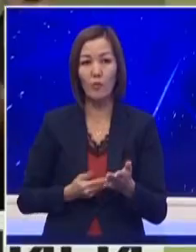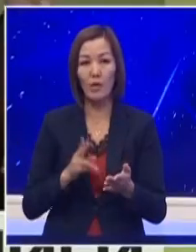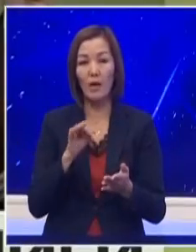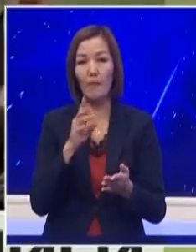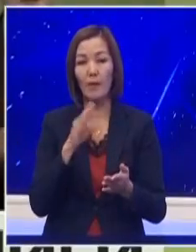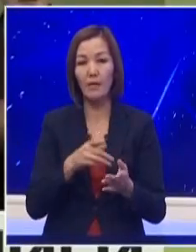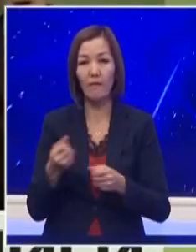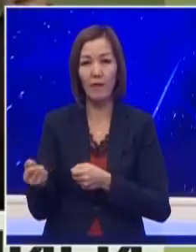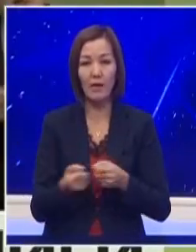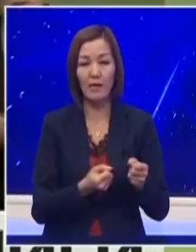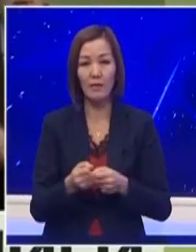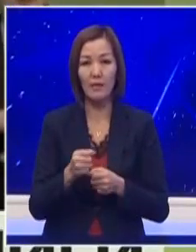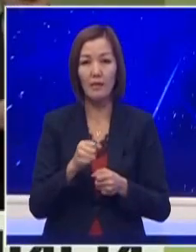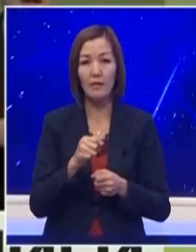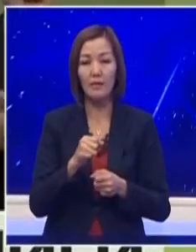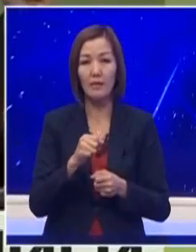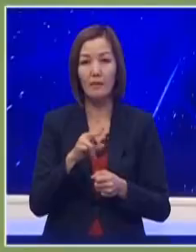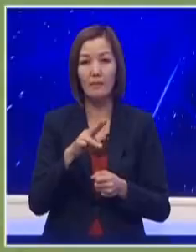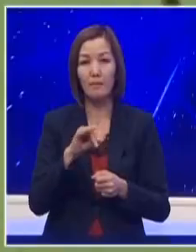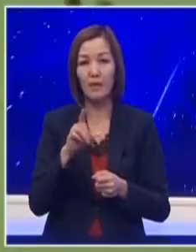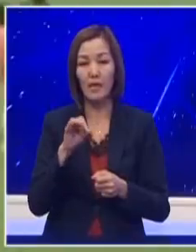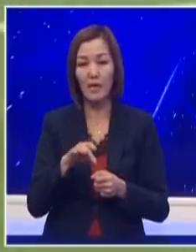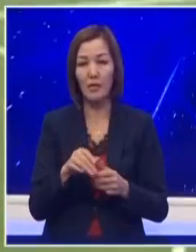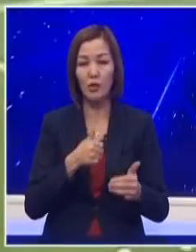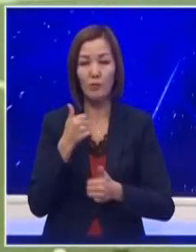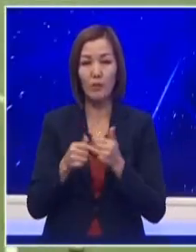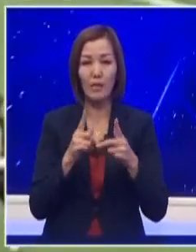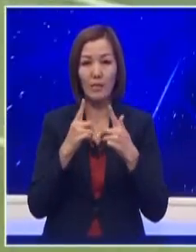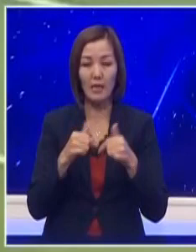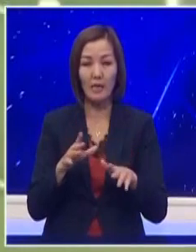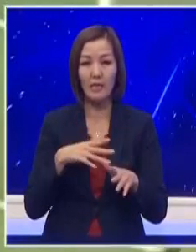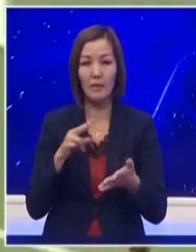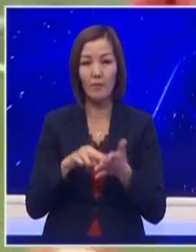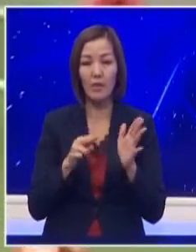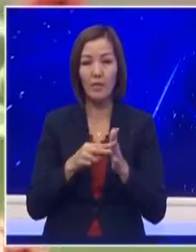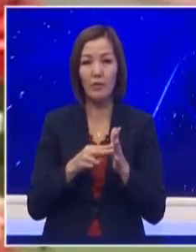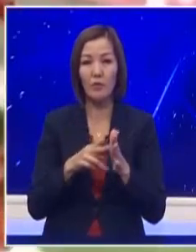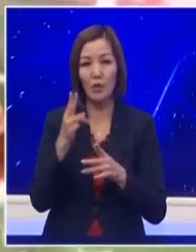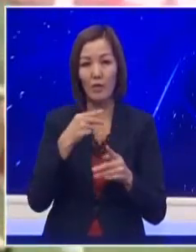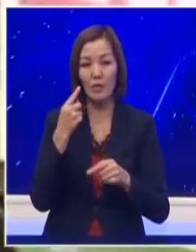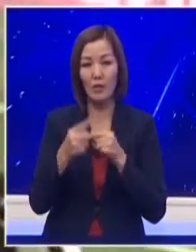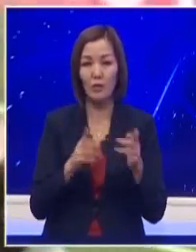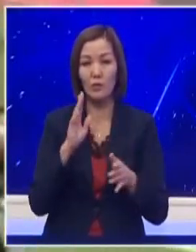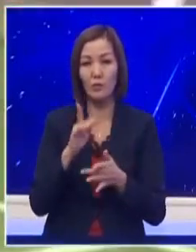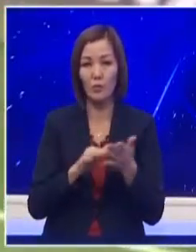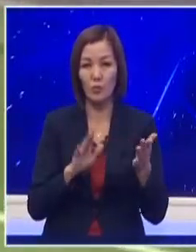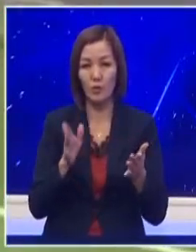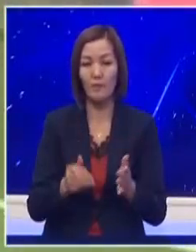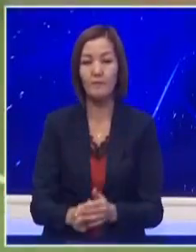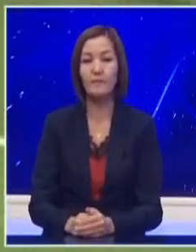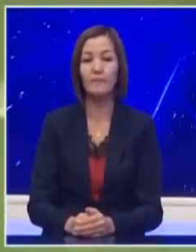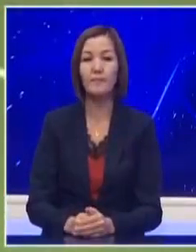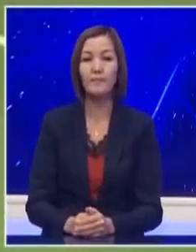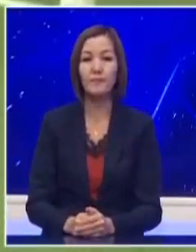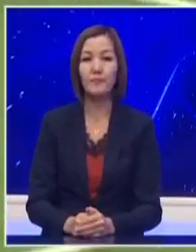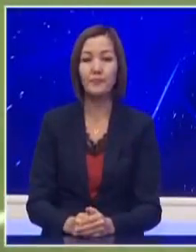Кабатов хоккеист Никита михайлис и другие чемпионат организаторы планируют сделать традиционным хамбетова по